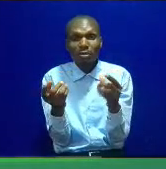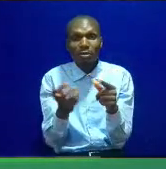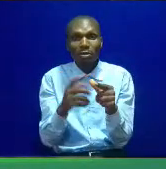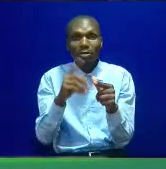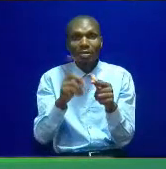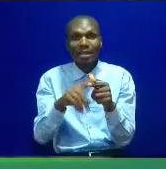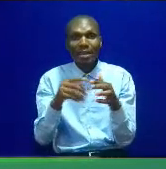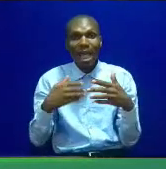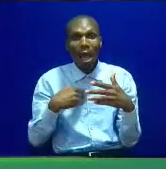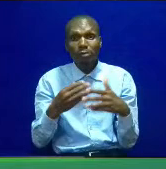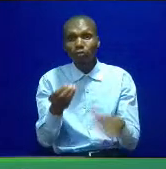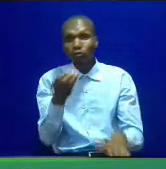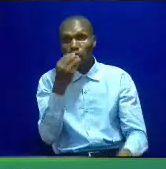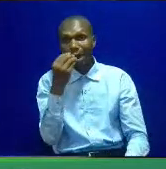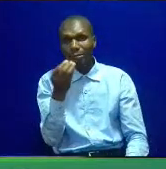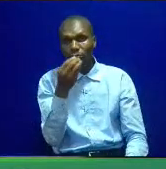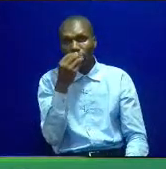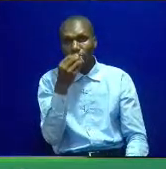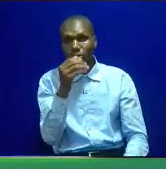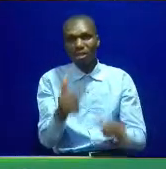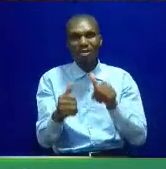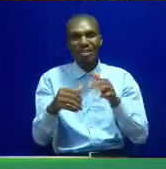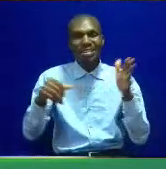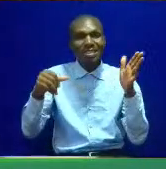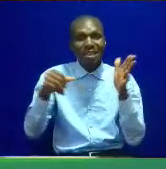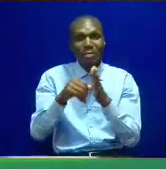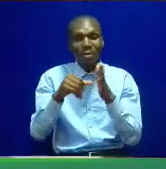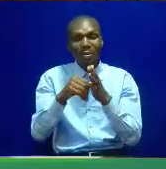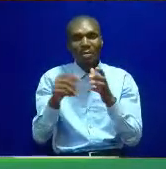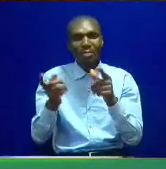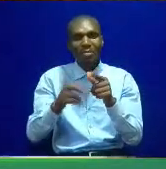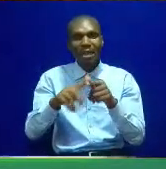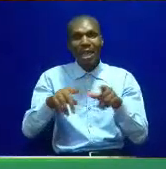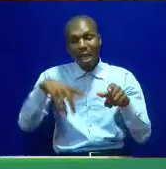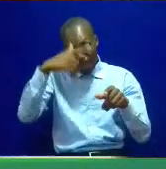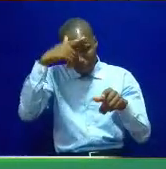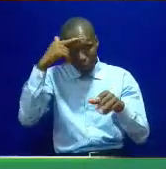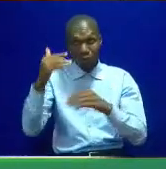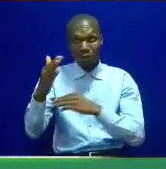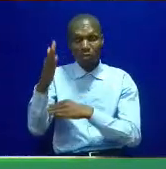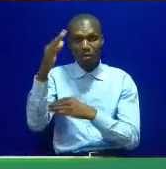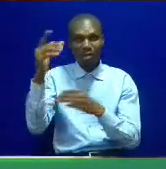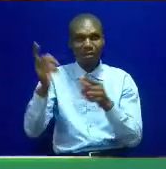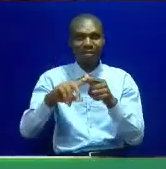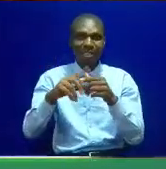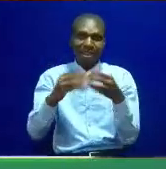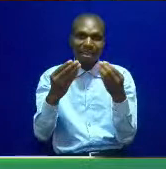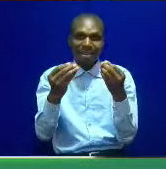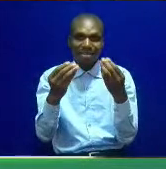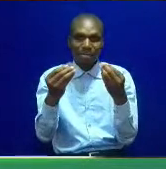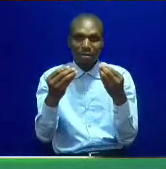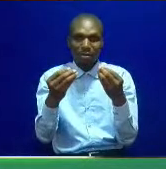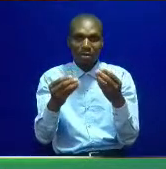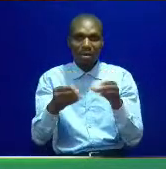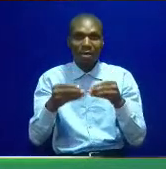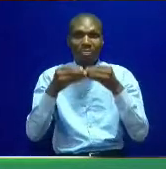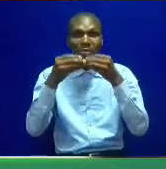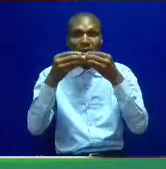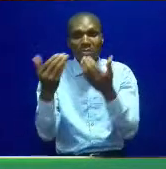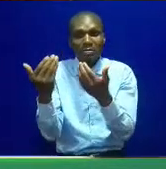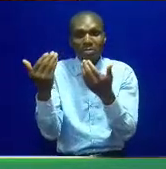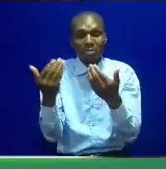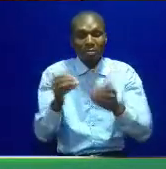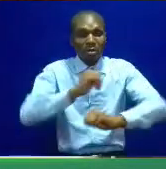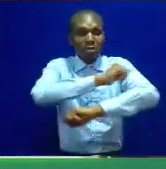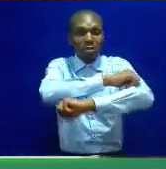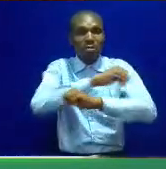batokonyore biendagera nerera to chande bindo bikongera kinde ndasenge nje nyasaye ngorro ba bire Ira bana chi skur to nyare skur